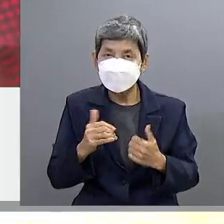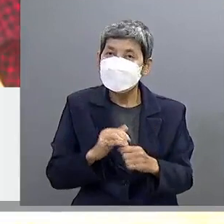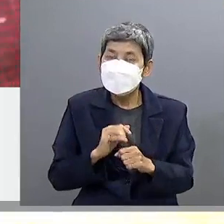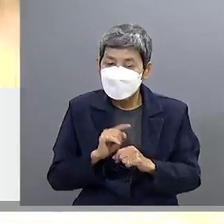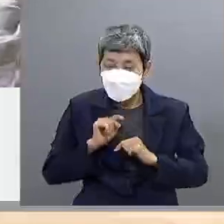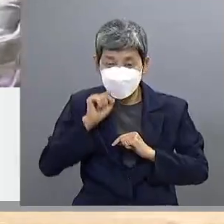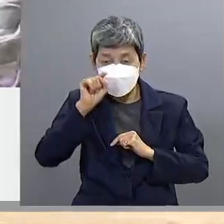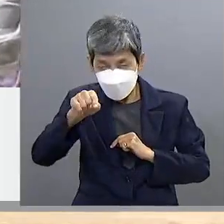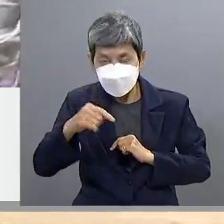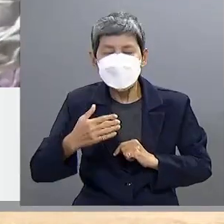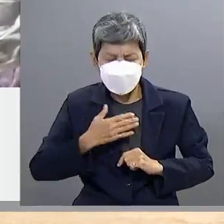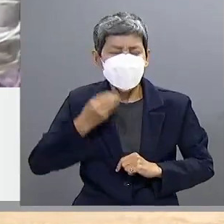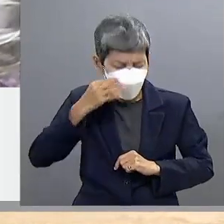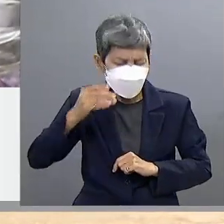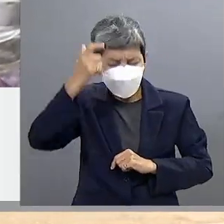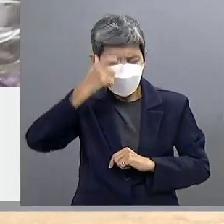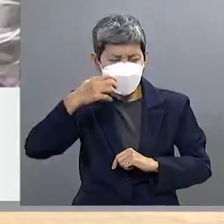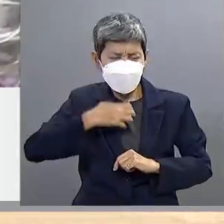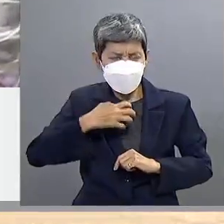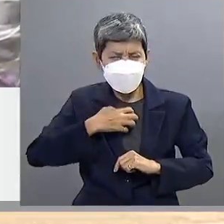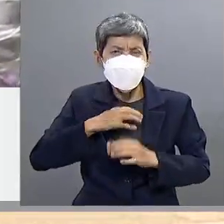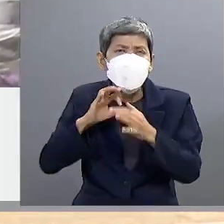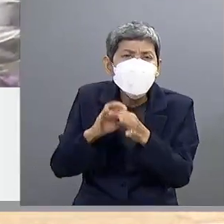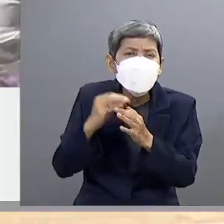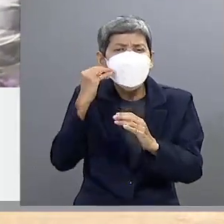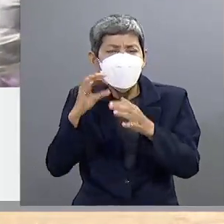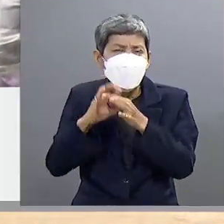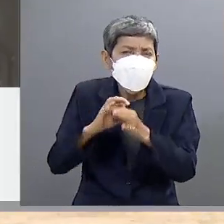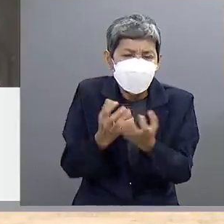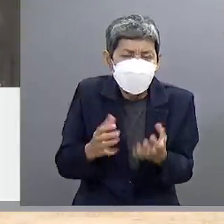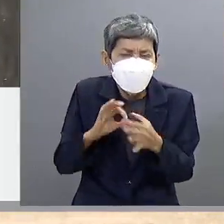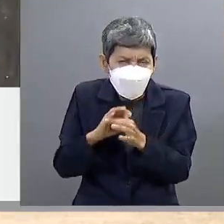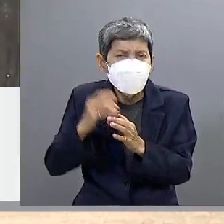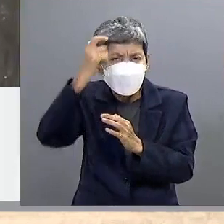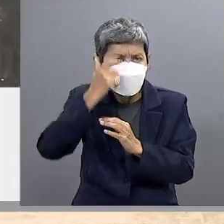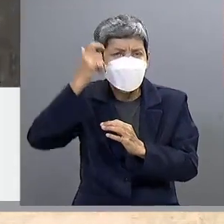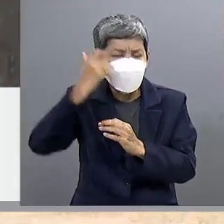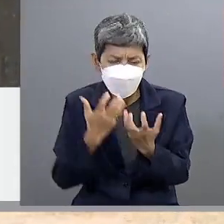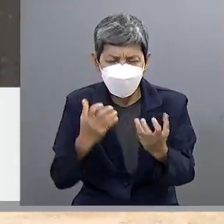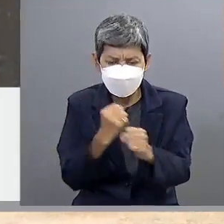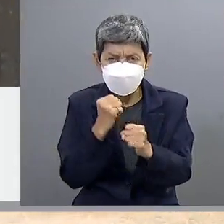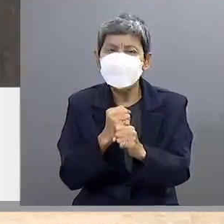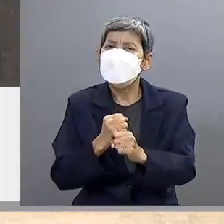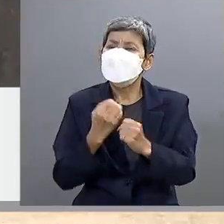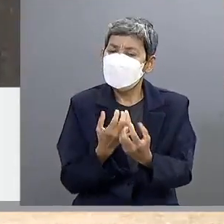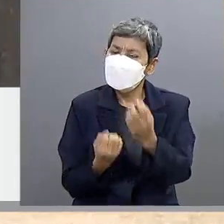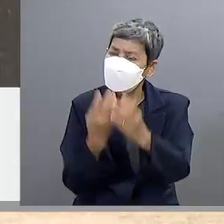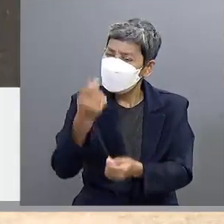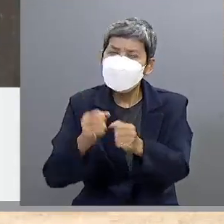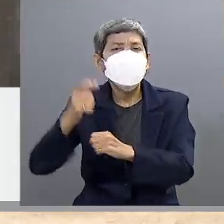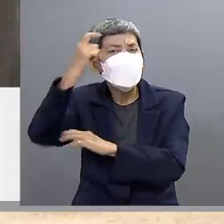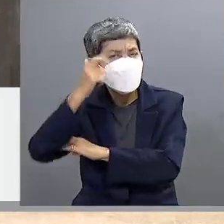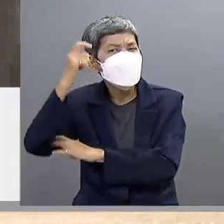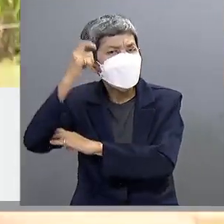ใหญ่สมัครใจเดินทางกลับเนื่องจากห่วงใยบ้านเรือนและทรัพย์สินรวมถึงผลผลิตทางการเกษตรที่ปลูกไว้ในฝั่งเมียนมาส่วน